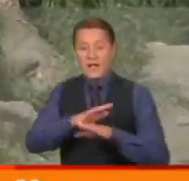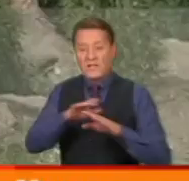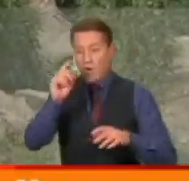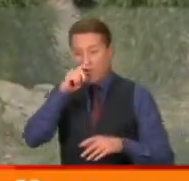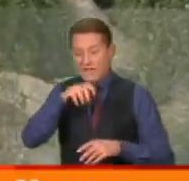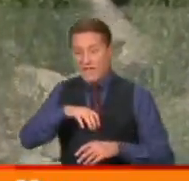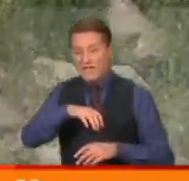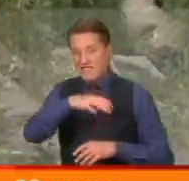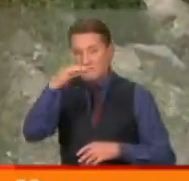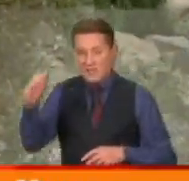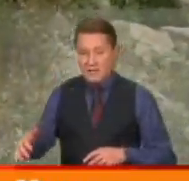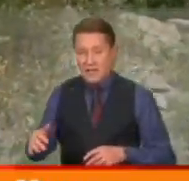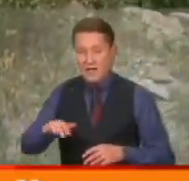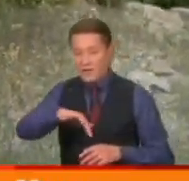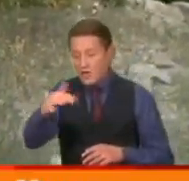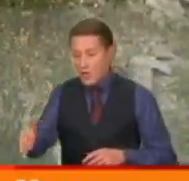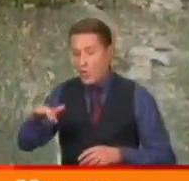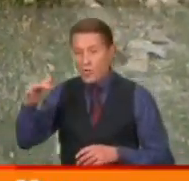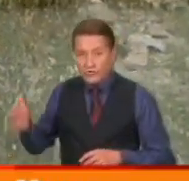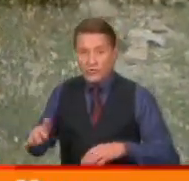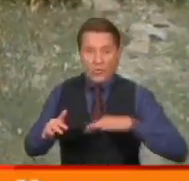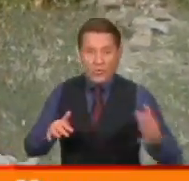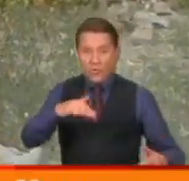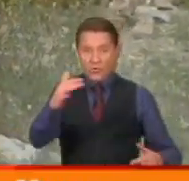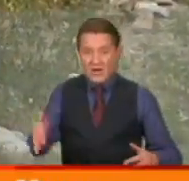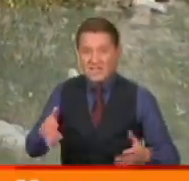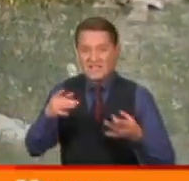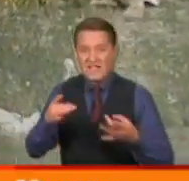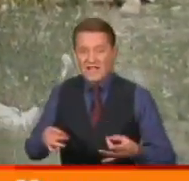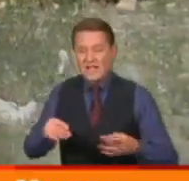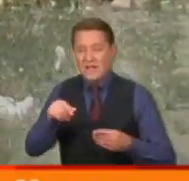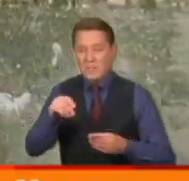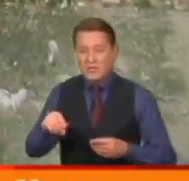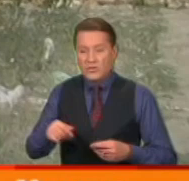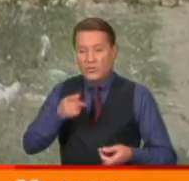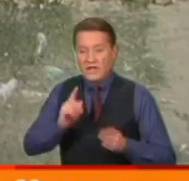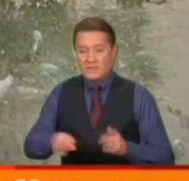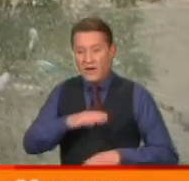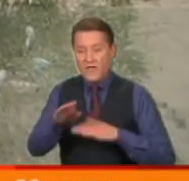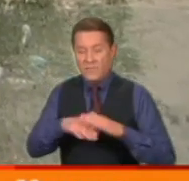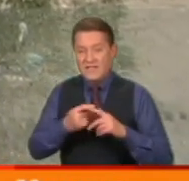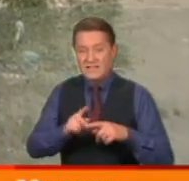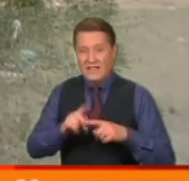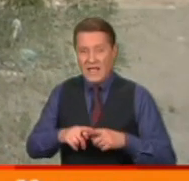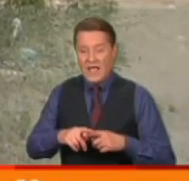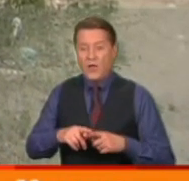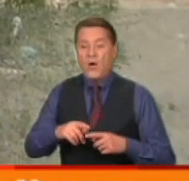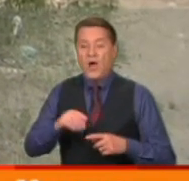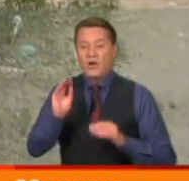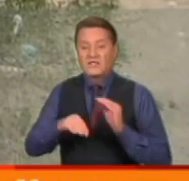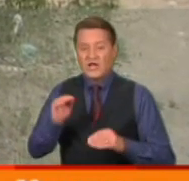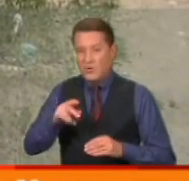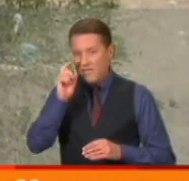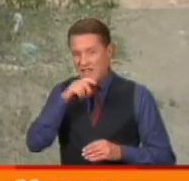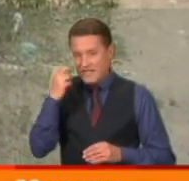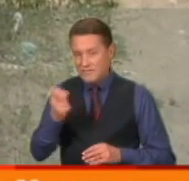смітник. Повсюди такі собі невеличкі кучугури з глини та піску. Насправді під цією глиною розташоване